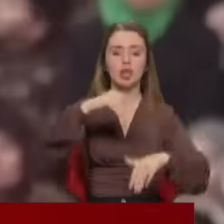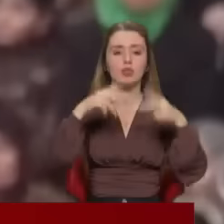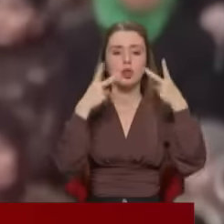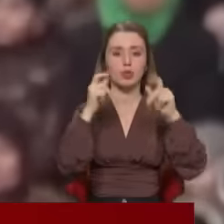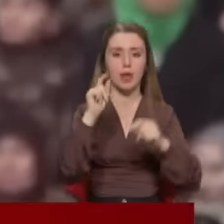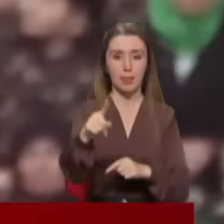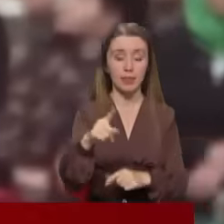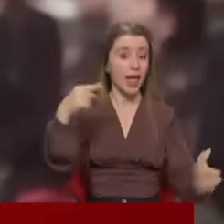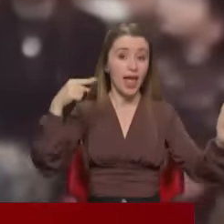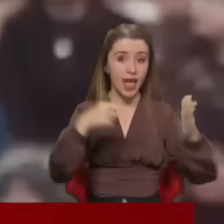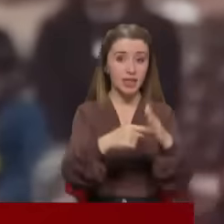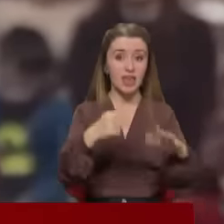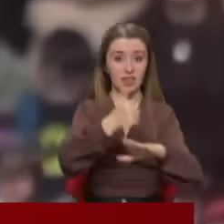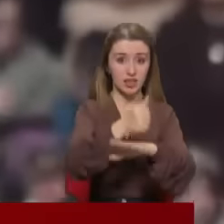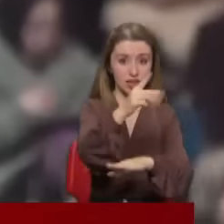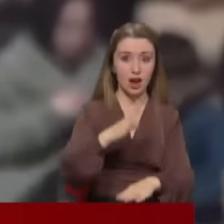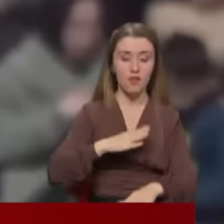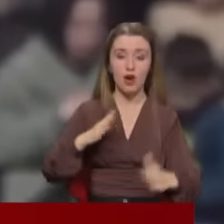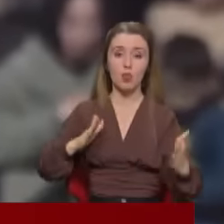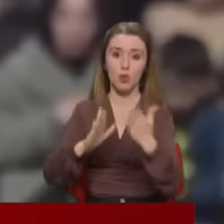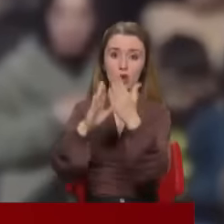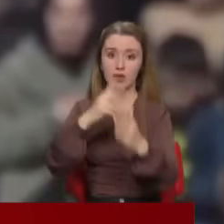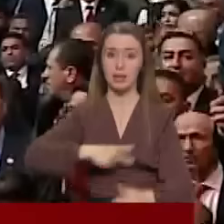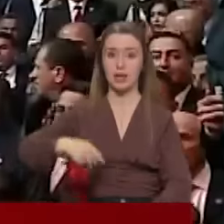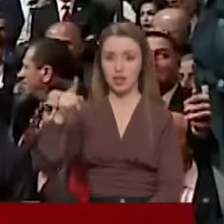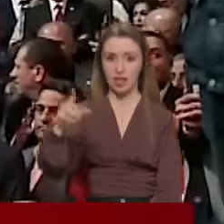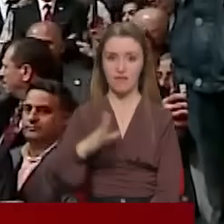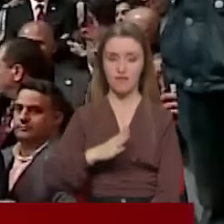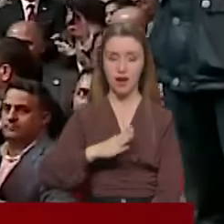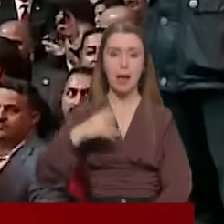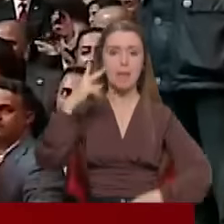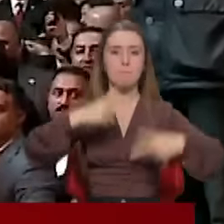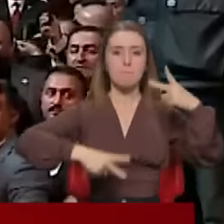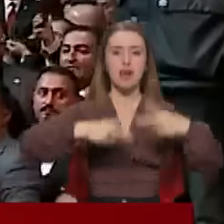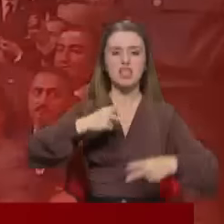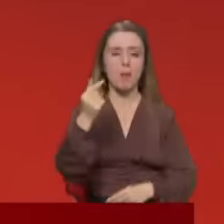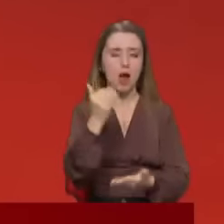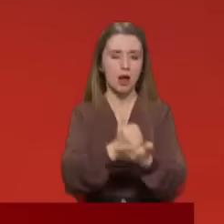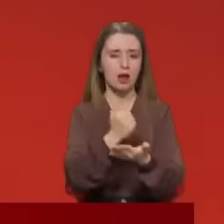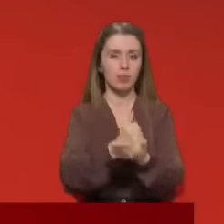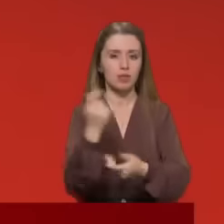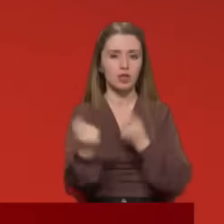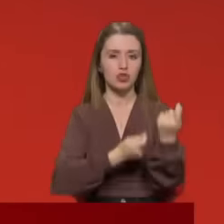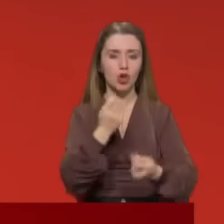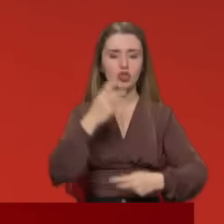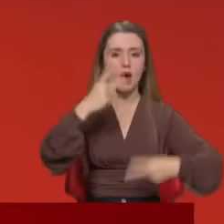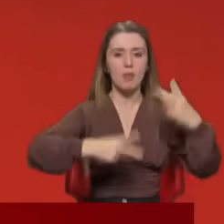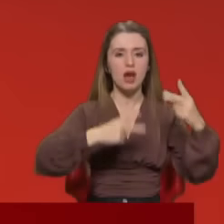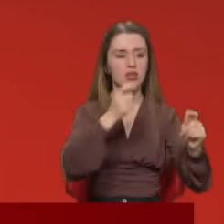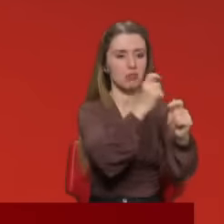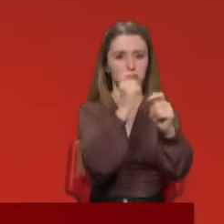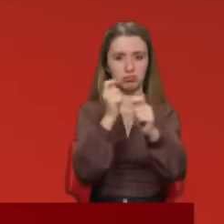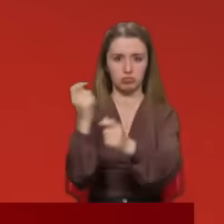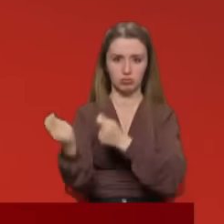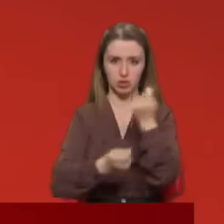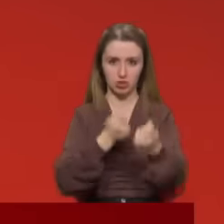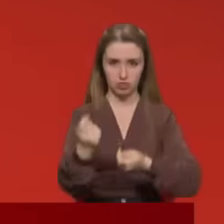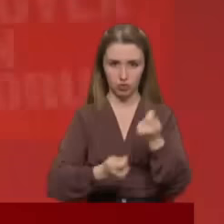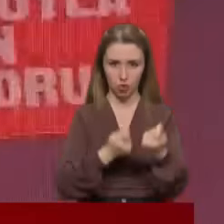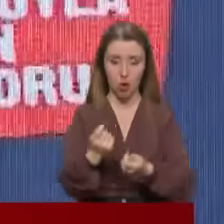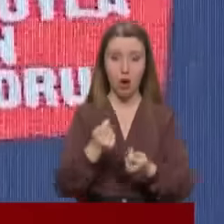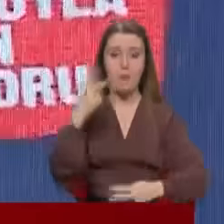açıkladı. Hedefinde hem iktidar hem de muhalefet belediyeleri vardı. Kimileri rant peşinde, kimileri heykel peşinde, kimileri